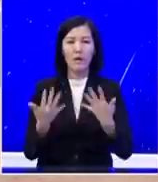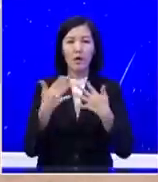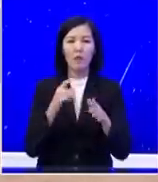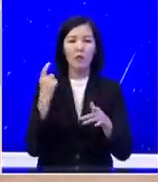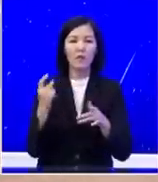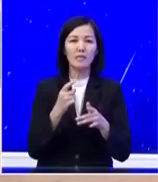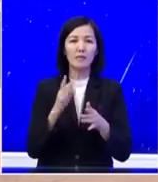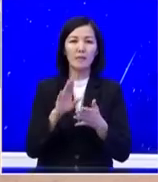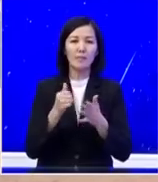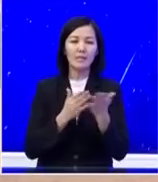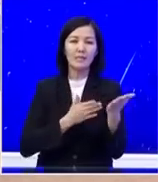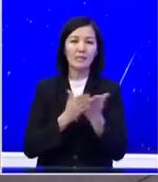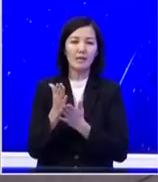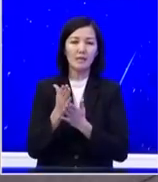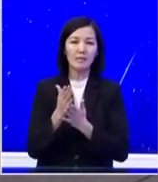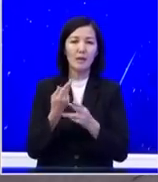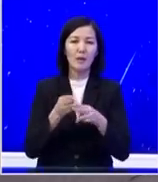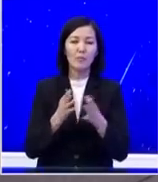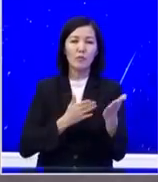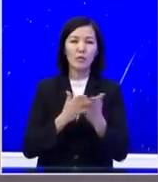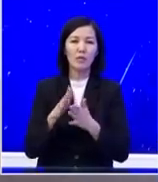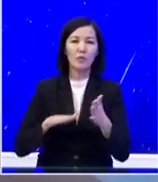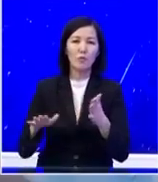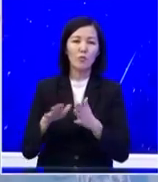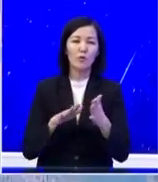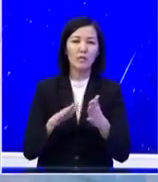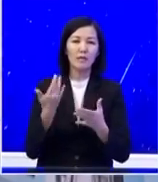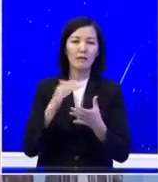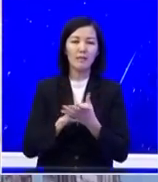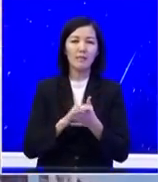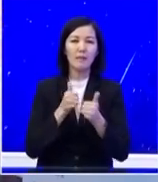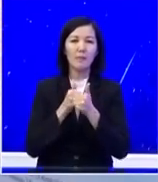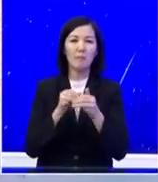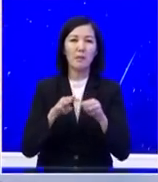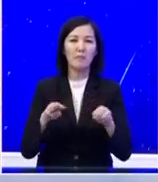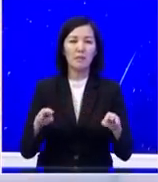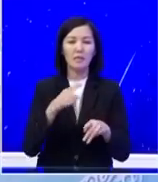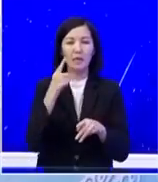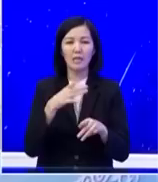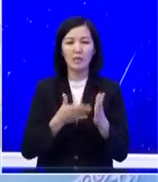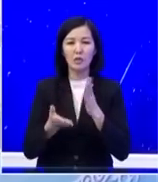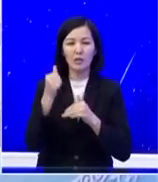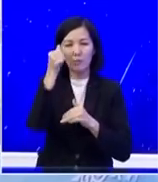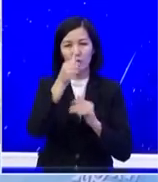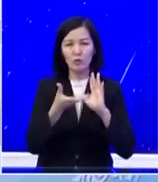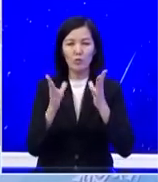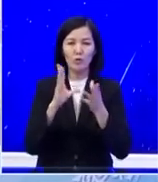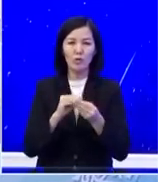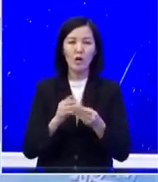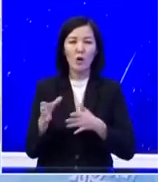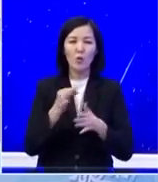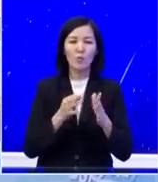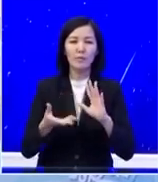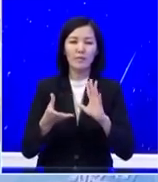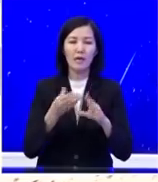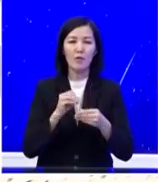шаруашылық өңірдің басты саласы. Мұны бұл саладағы өңір көрсеткішімен танысқан премьер-министр де айтты. Жалпы өткен жыл қорытындысы бойынша облыста жалпы